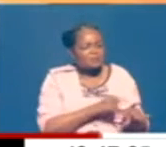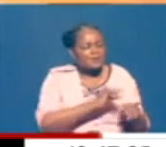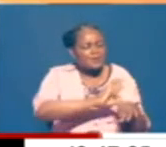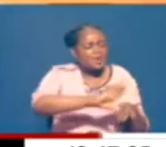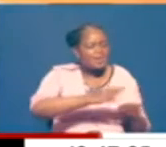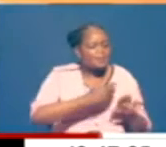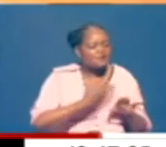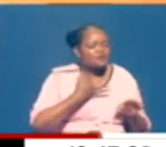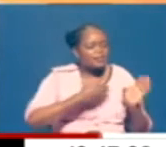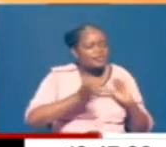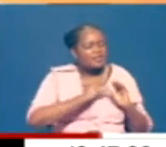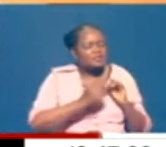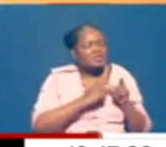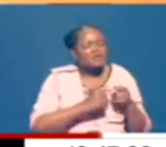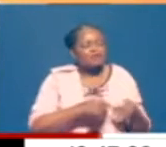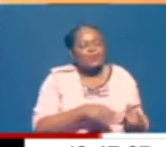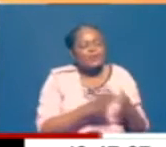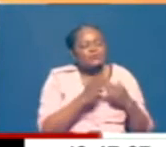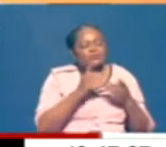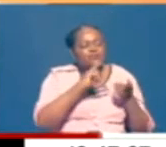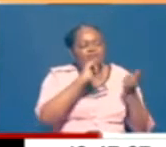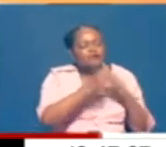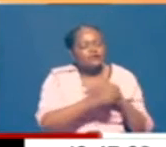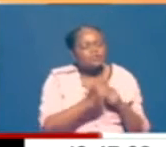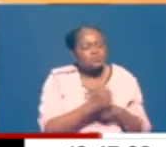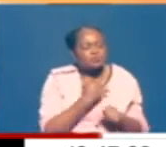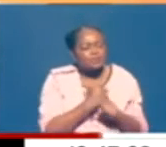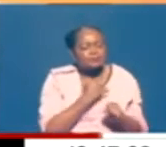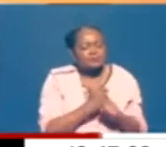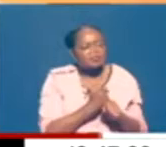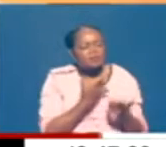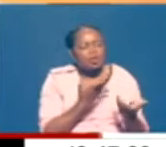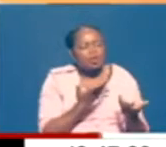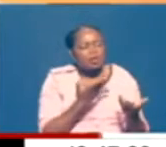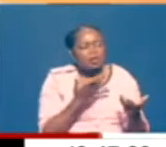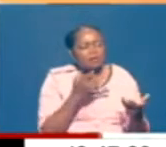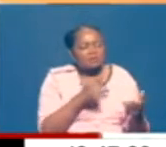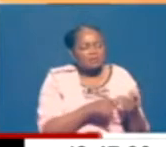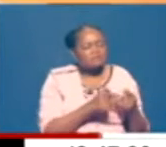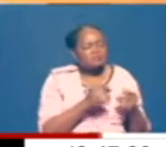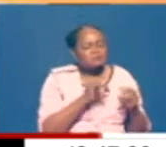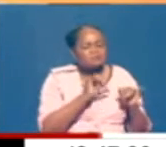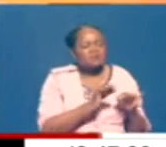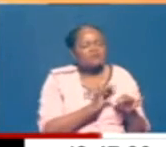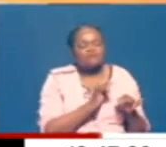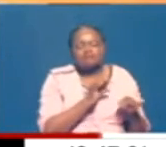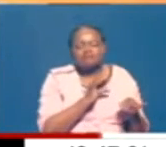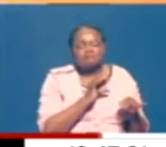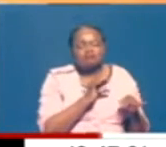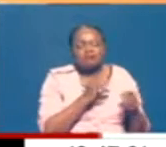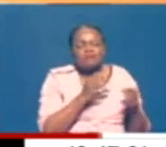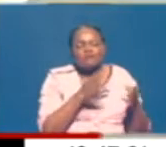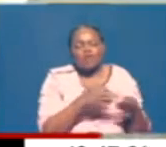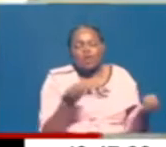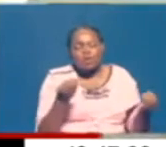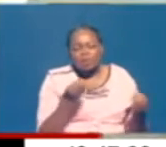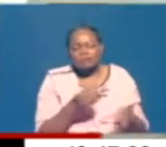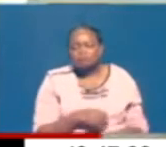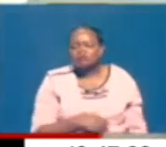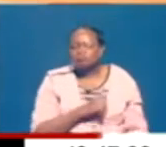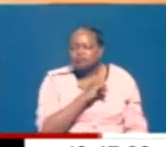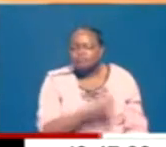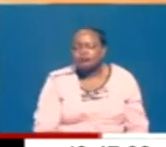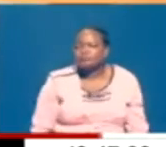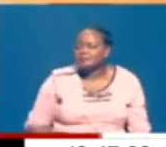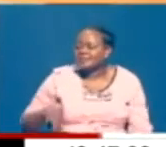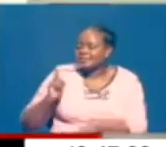uchaguzi, kuna ile nafasi ya yale mabadiliko kufanyika ama mchakato wenyewe unachukua muda vile vile? Kuna nafasi. Mm-hmm. Kumbuka hata